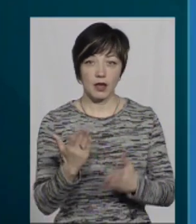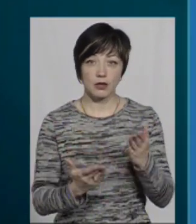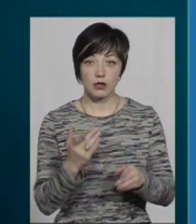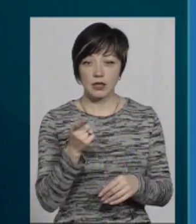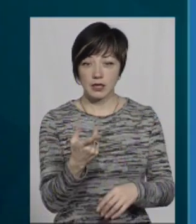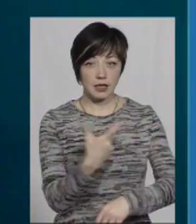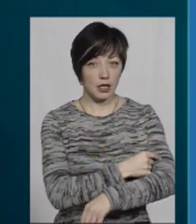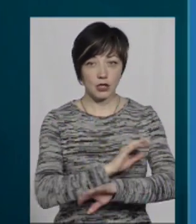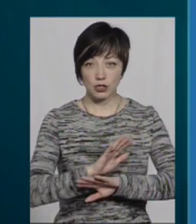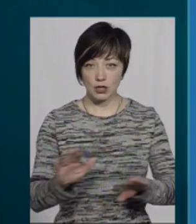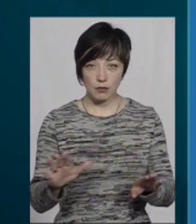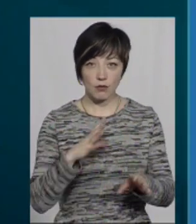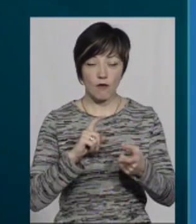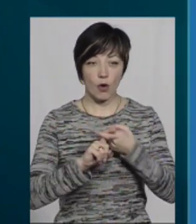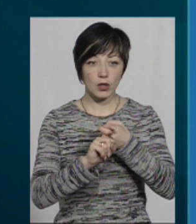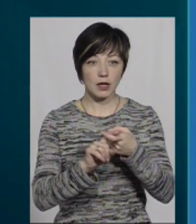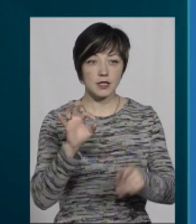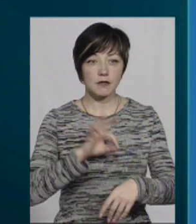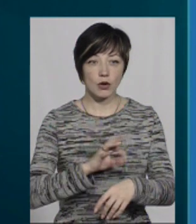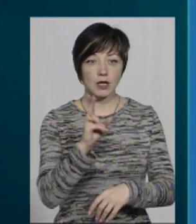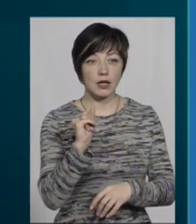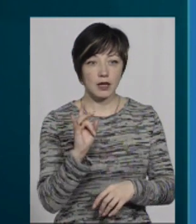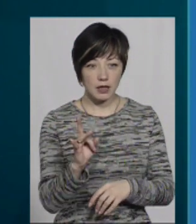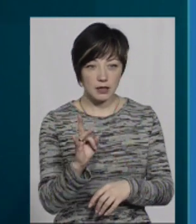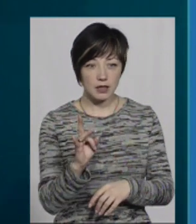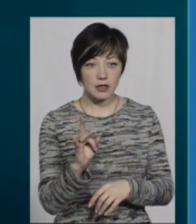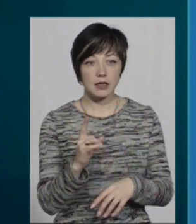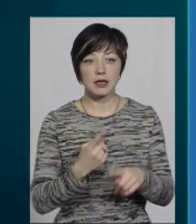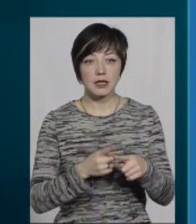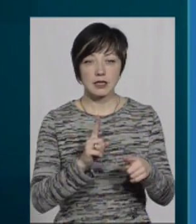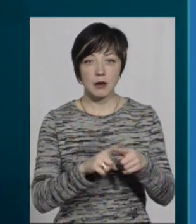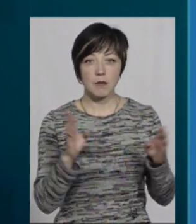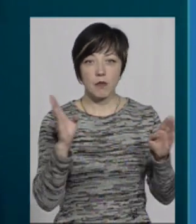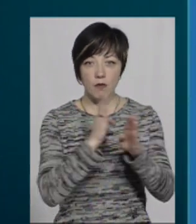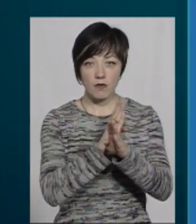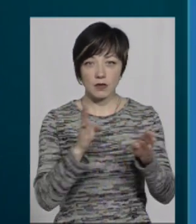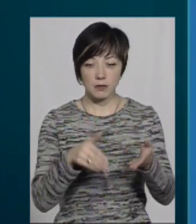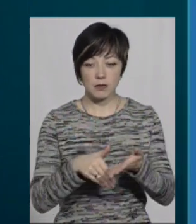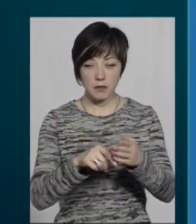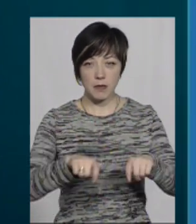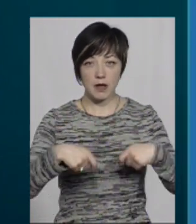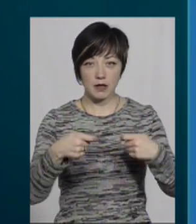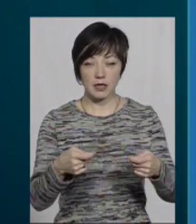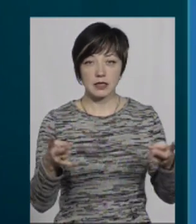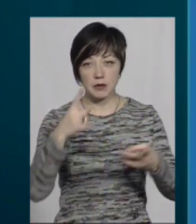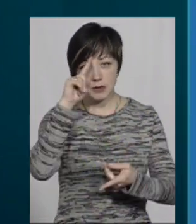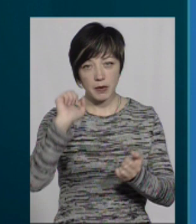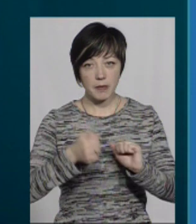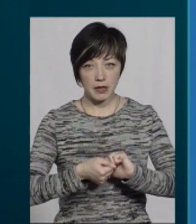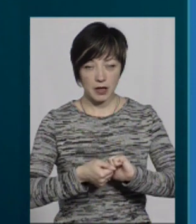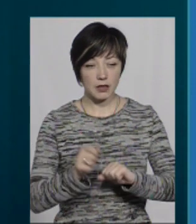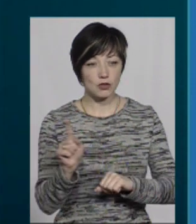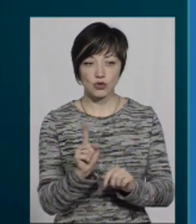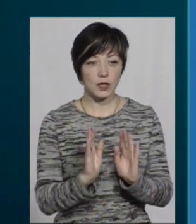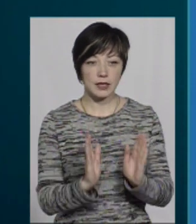Якщо ти не щеплений, був в контакті з хворим на кір, а це повітряно-крапельний шлях передачі, слід пам'ятати,